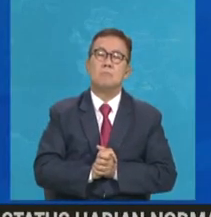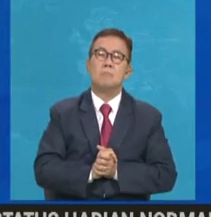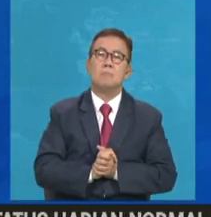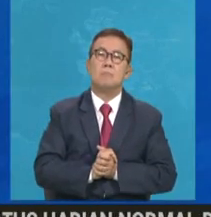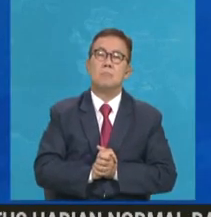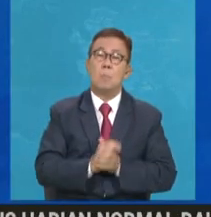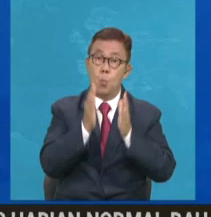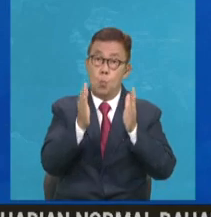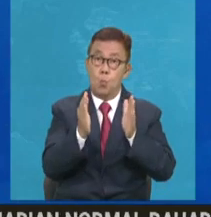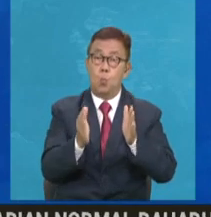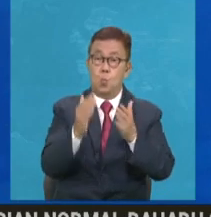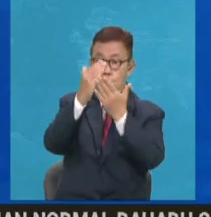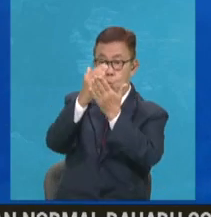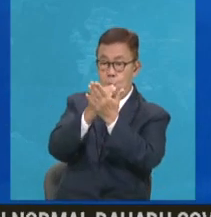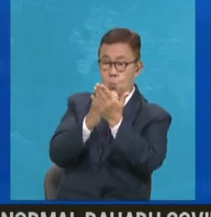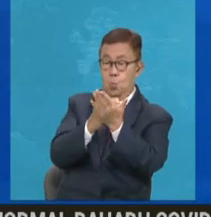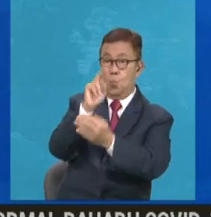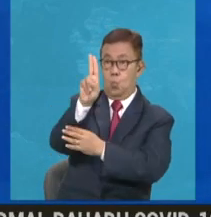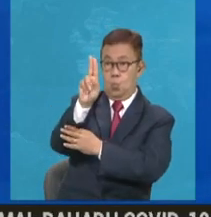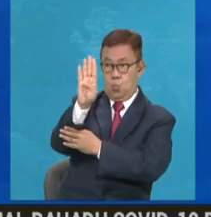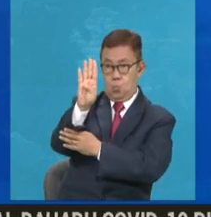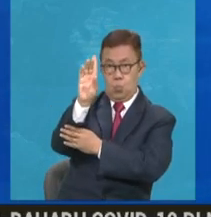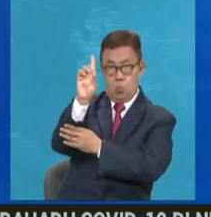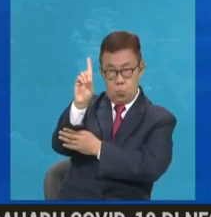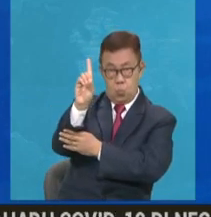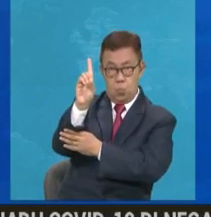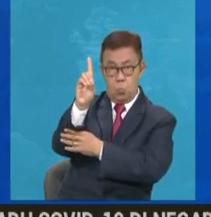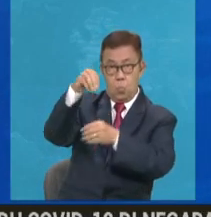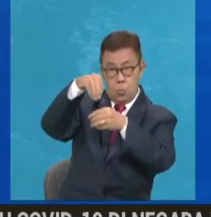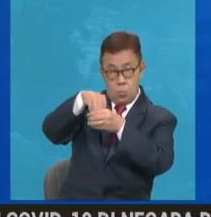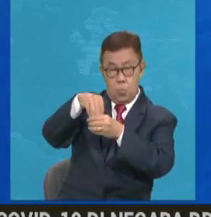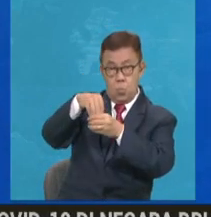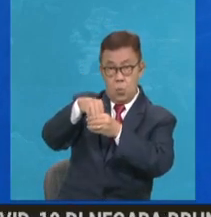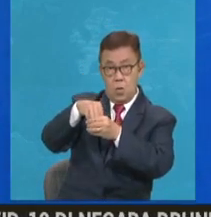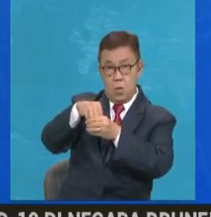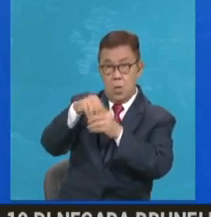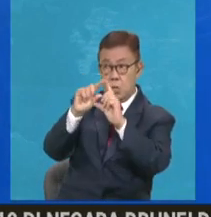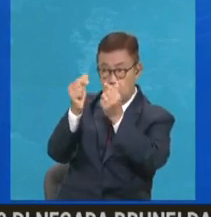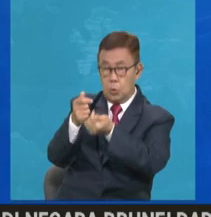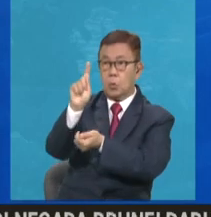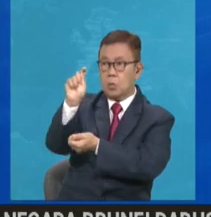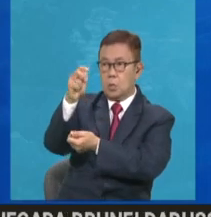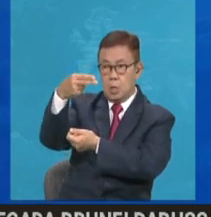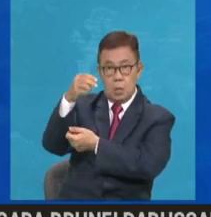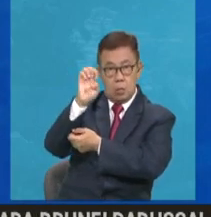kedudukan University Brunei Darussalam yobini dalam time saya education